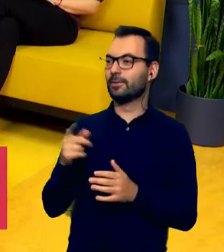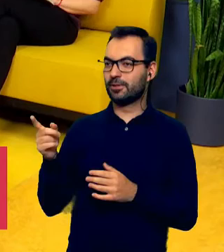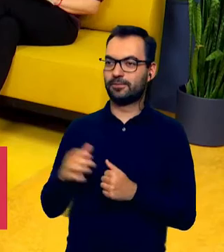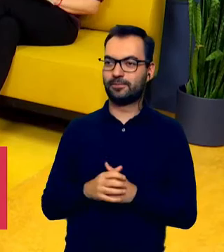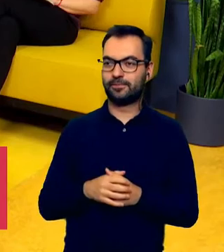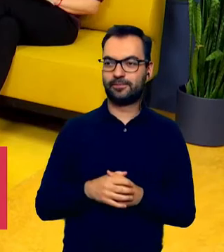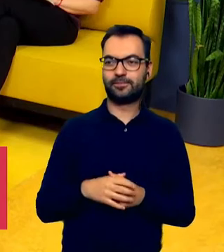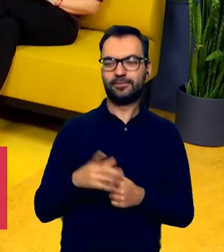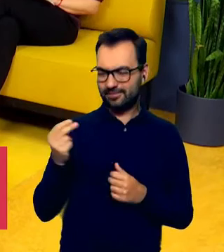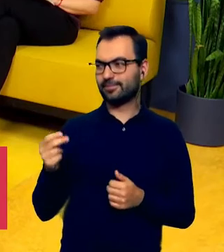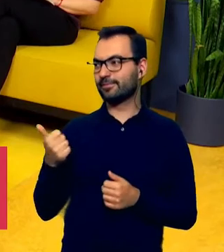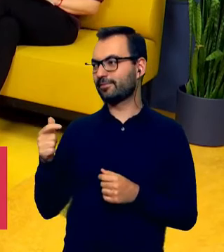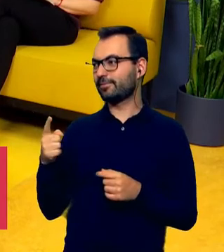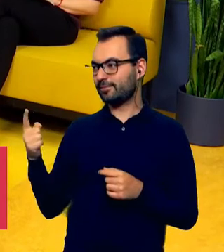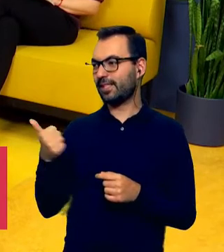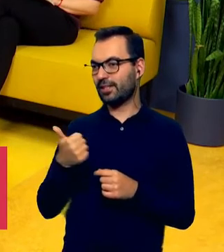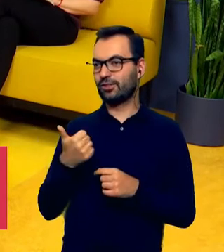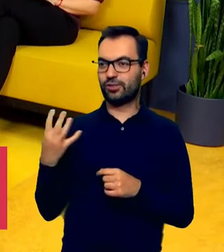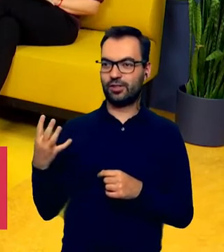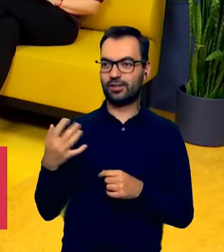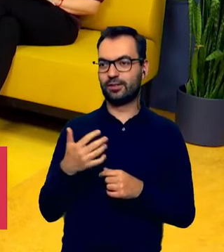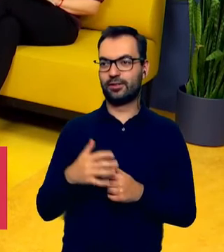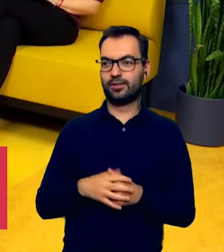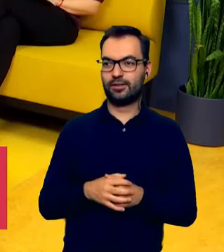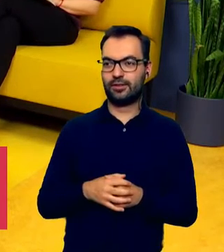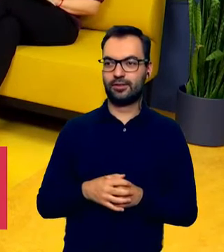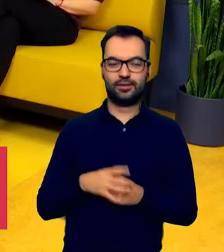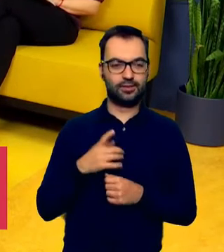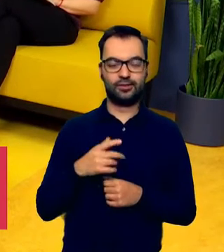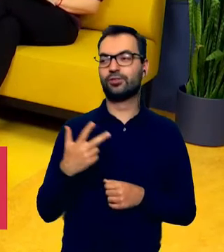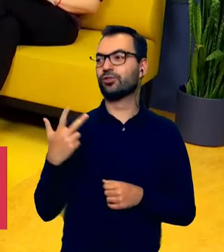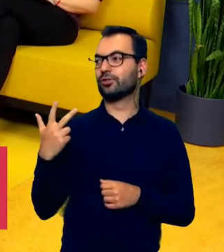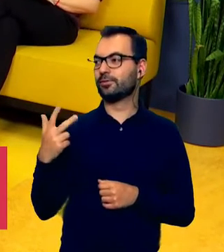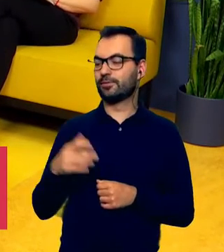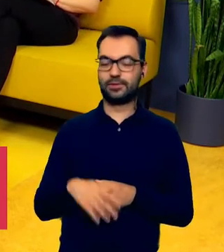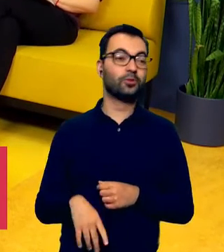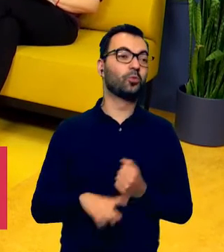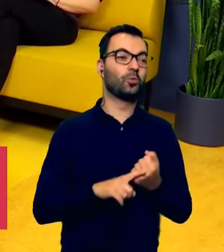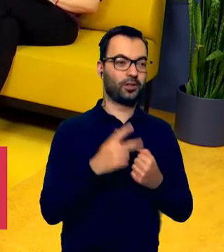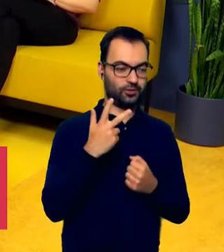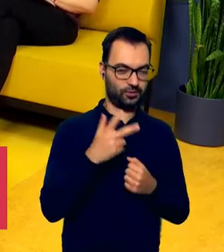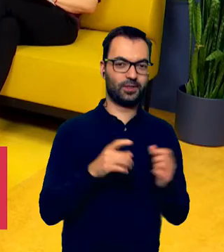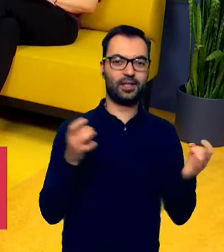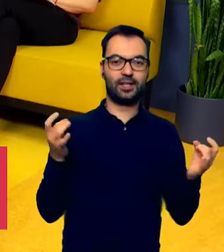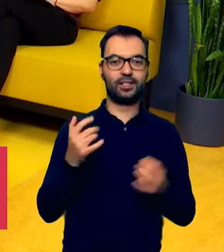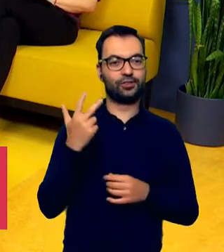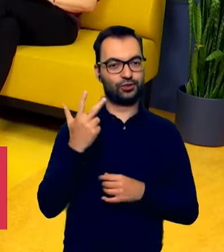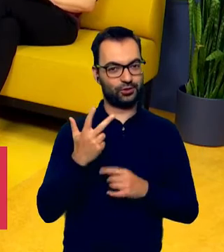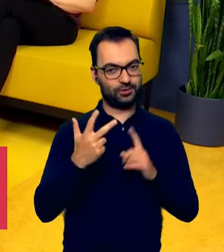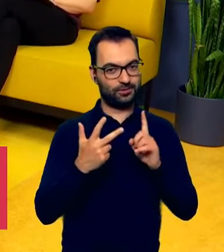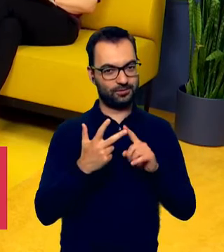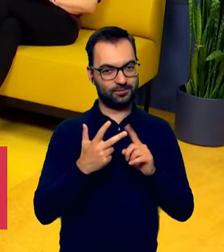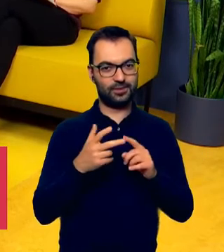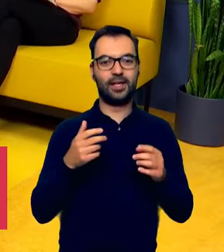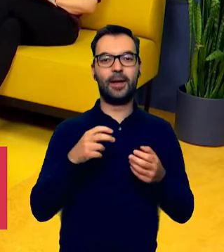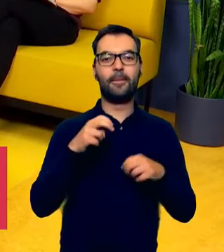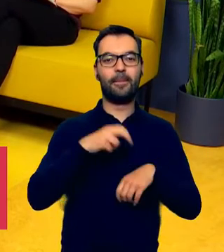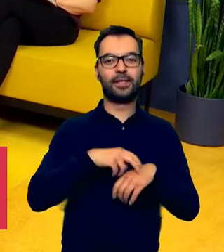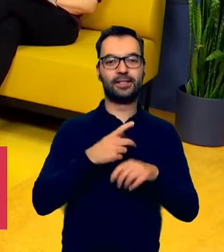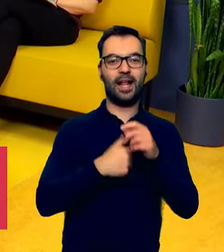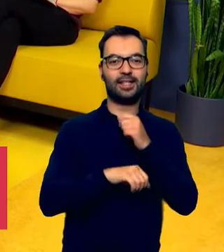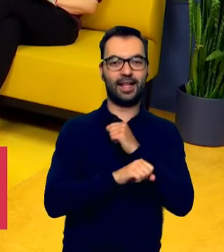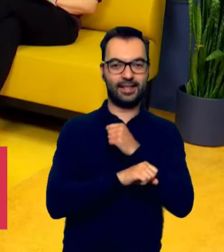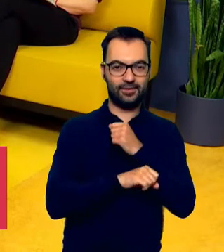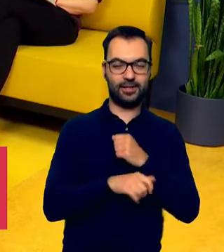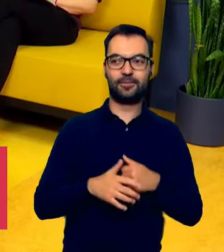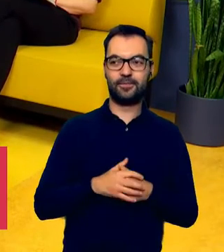Od 1 do... Nie ma, od 1 do 4. Pamięć. Nie, to ty, Magda, wybierz. 3. Numer 3. Gra trzecia, to jest gra w medycynę alternatywną. To są